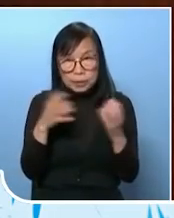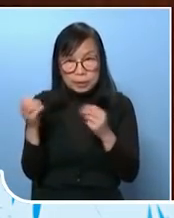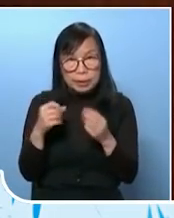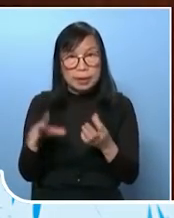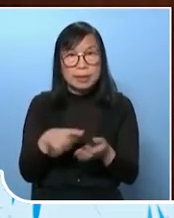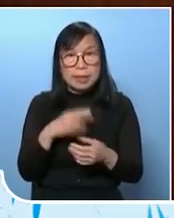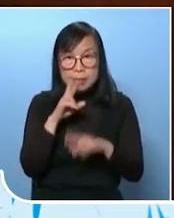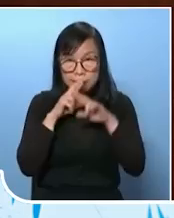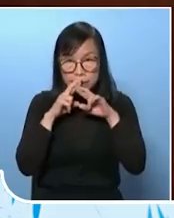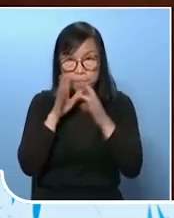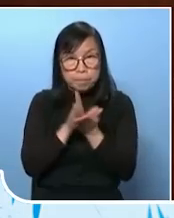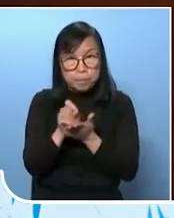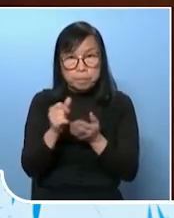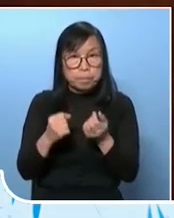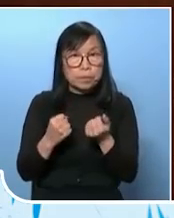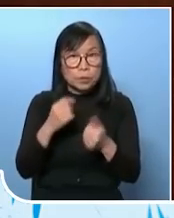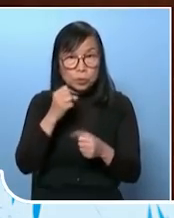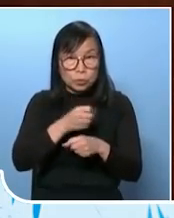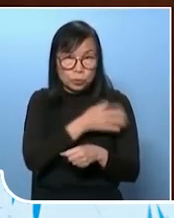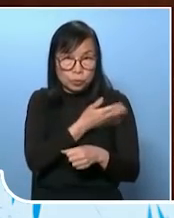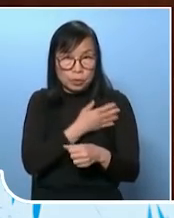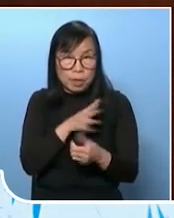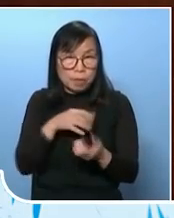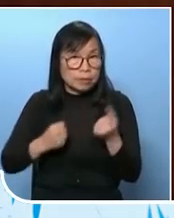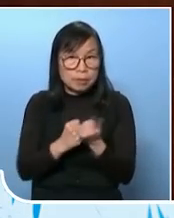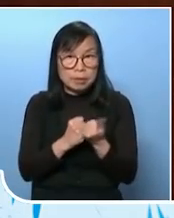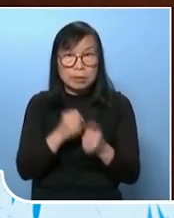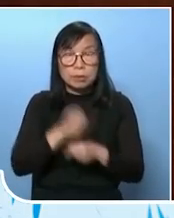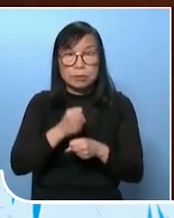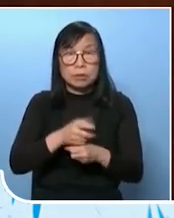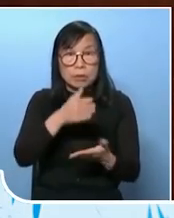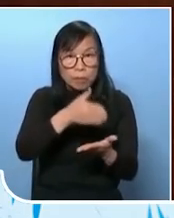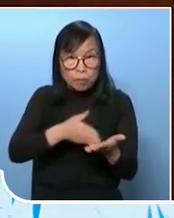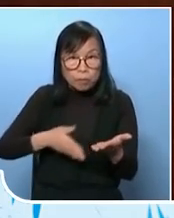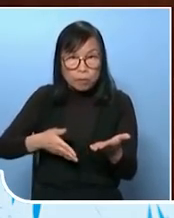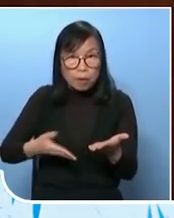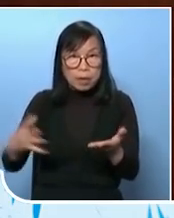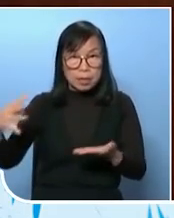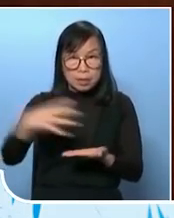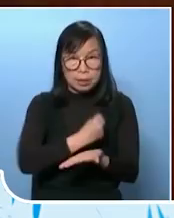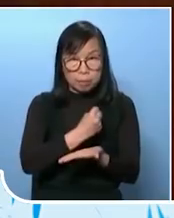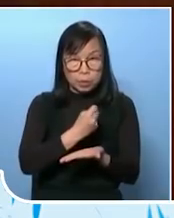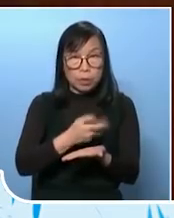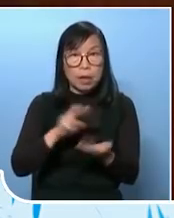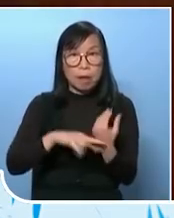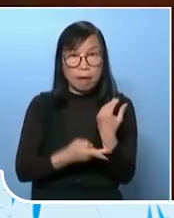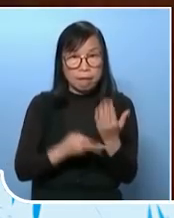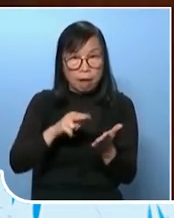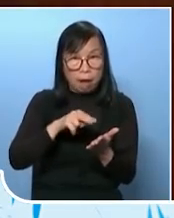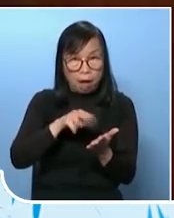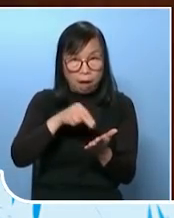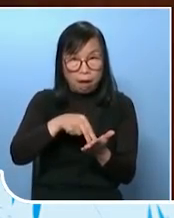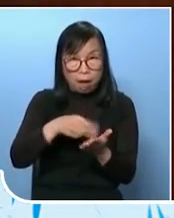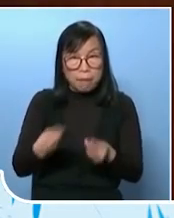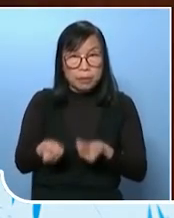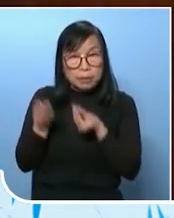專員也是非常支持的這個工作，所以這一部分我們就會爭取在本立法年度我們會